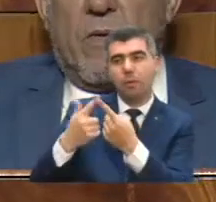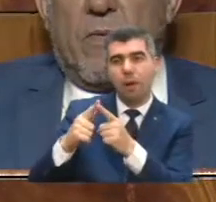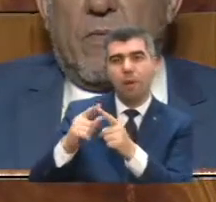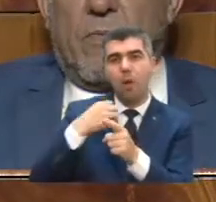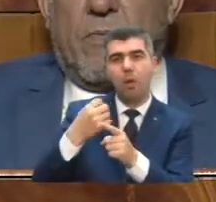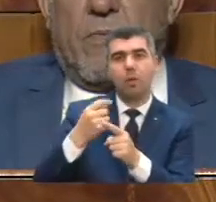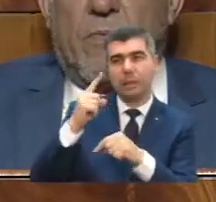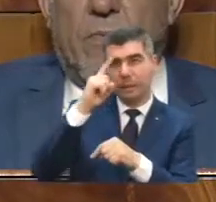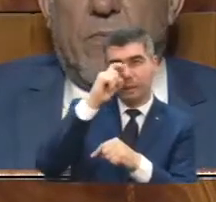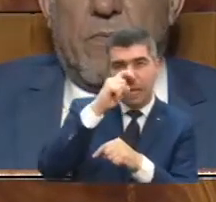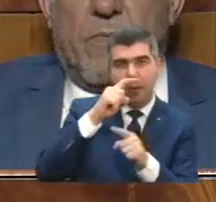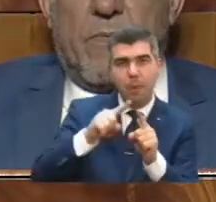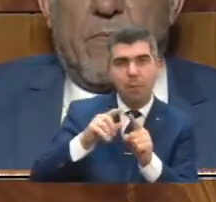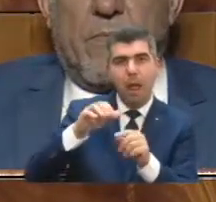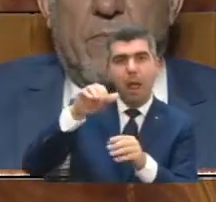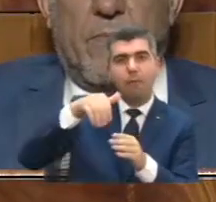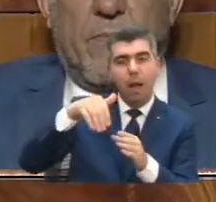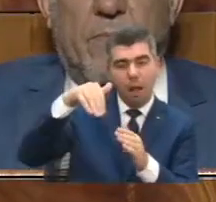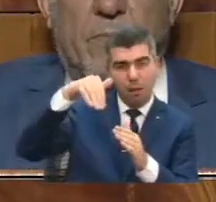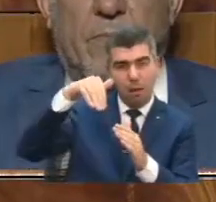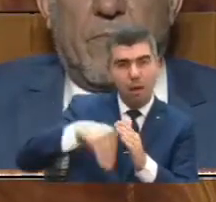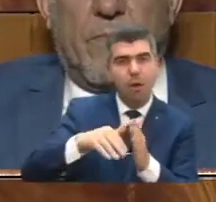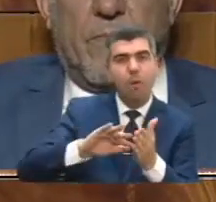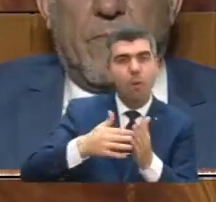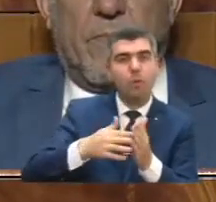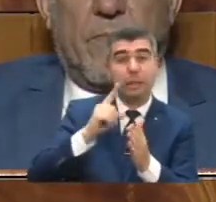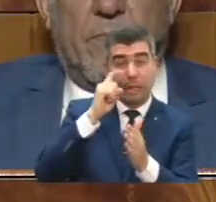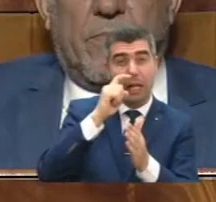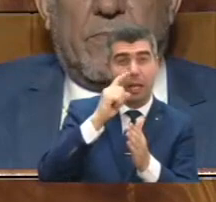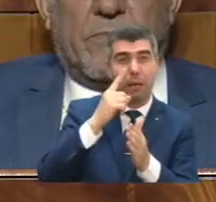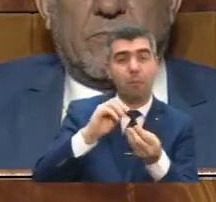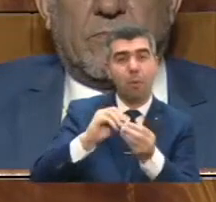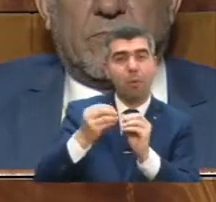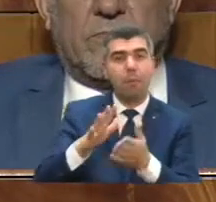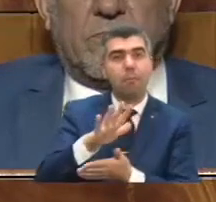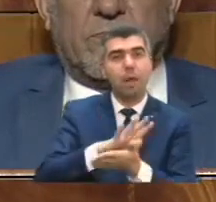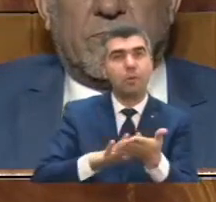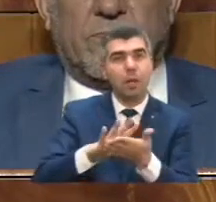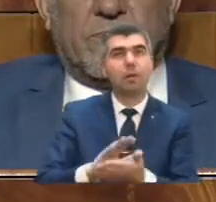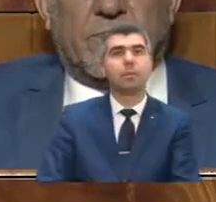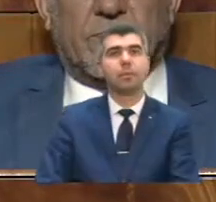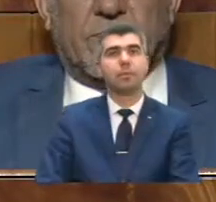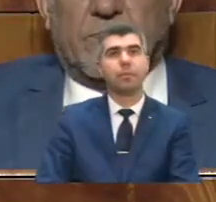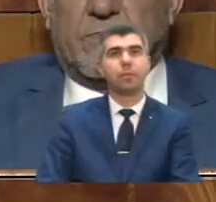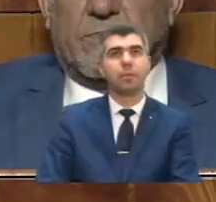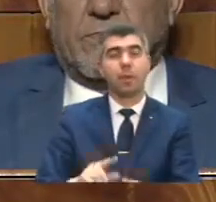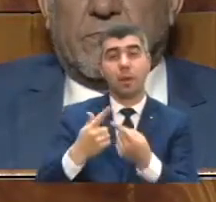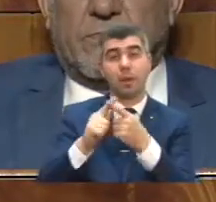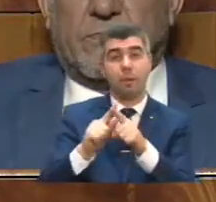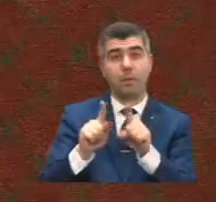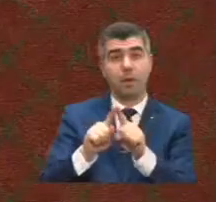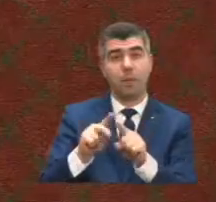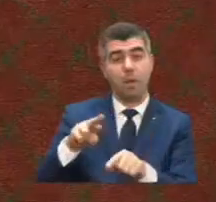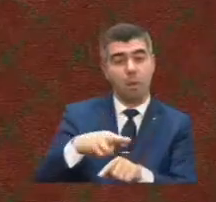الفيضانات التي تهدد أمن الساكنة وممتلكاتها، كما تضر بالبيئة. ضفاف نهر أو واد